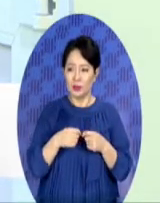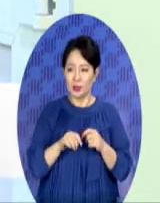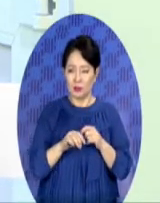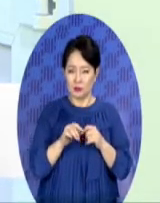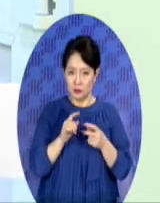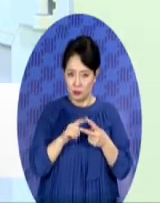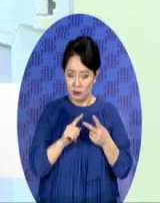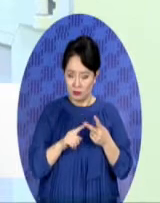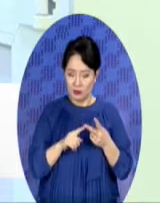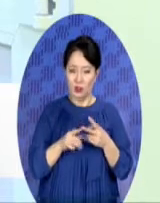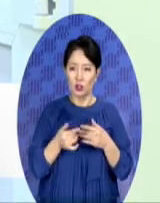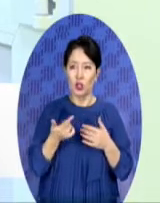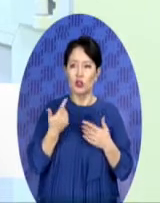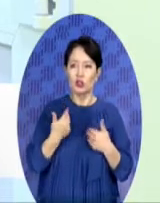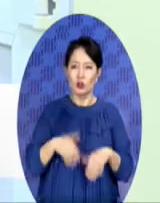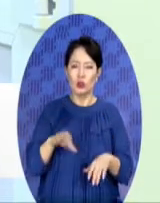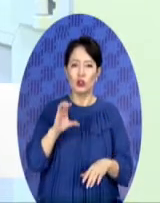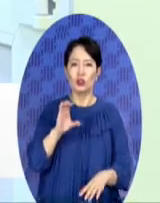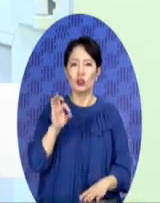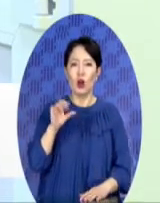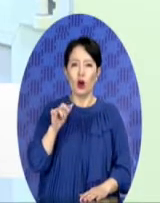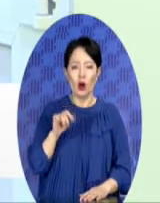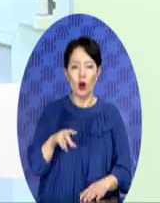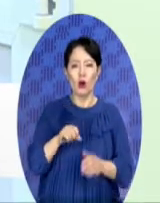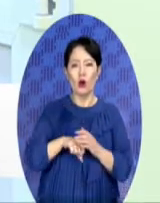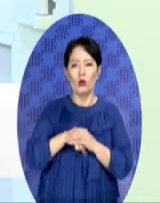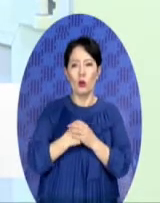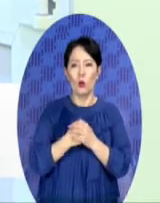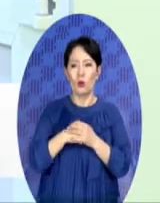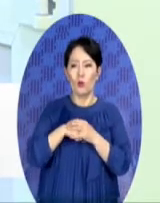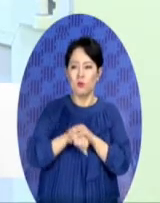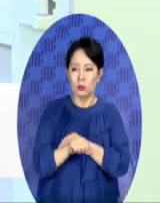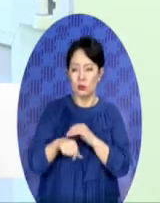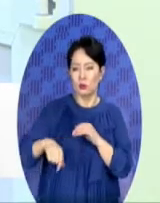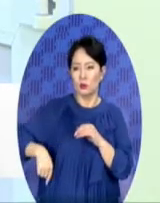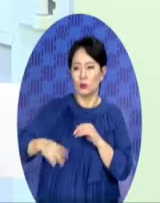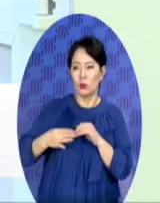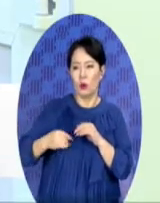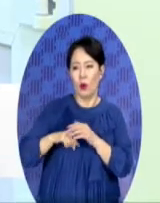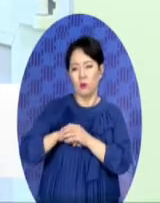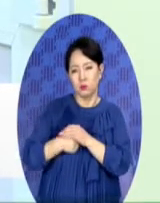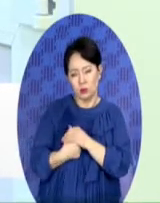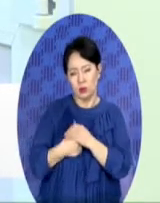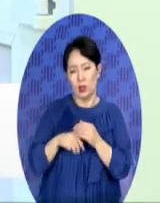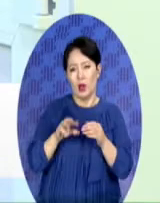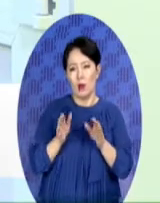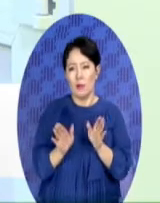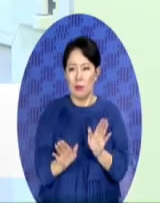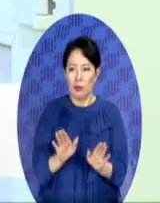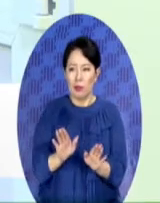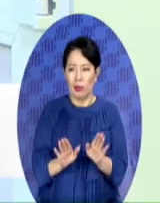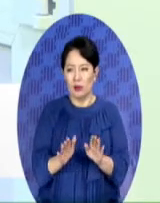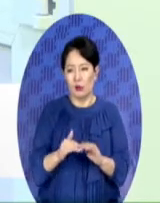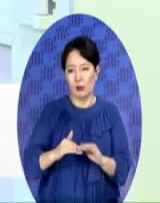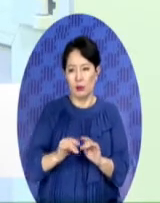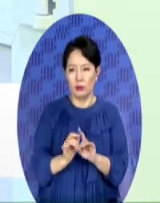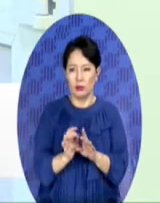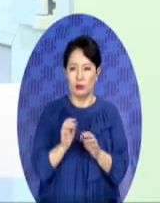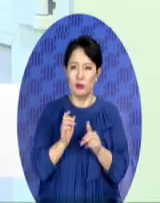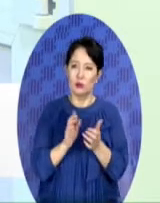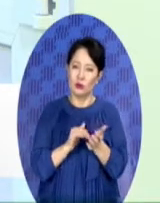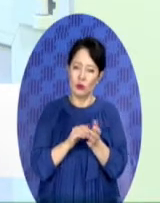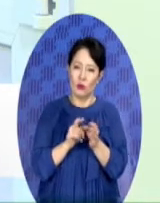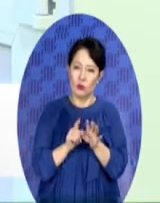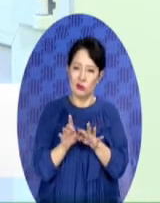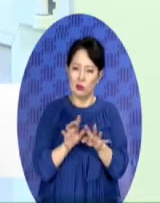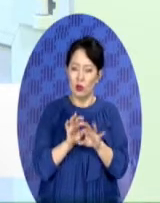бүрийн төрөлхийн согбол шүү дээ. Түнхний мултрал, гэлжгийн хүзүүнүүд, майг тавхаач гэдэг юм, илүү дутуу хуруунууд тийм ээ.